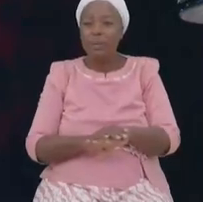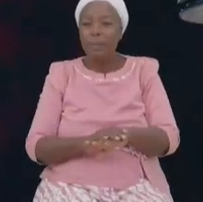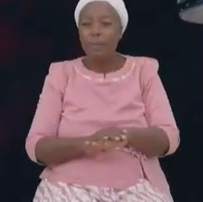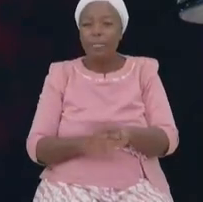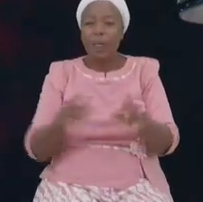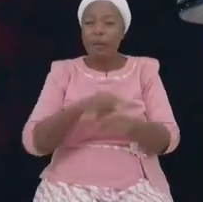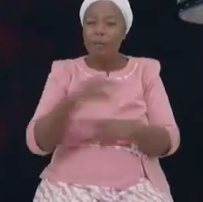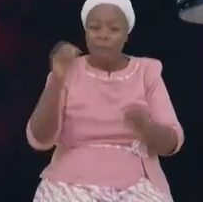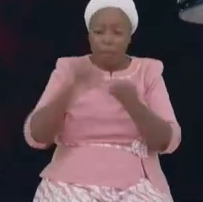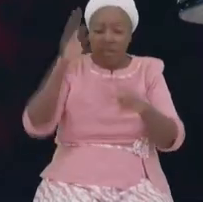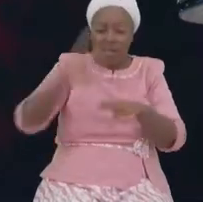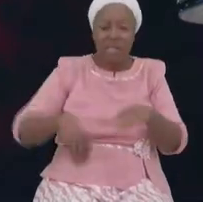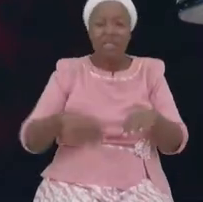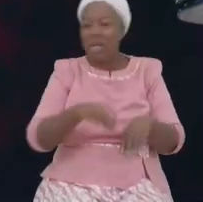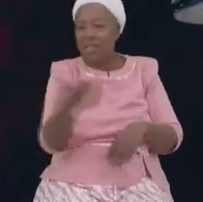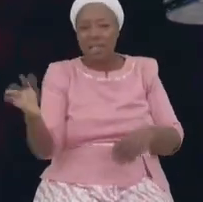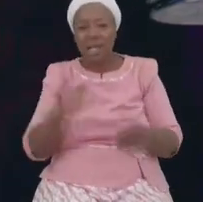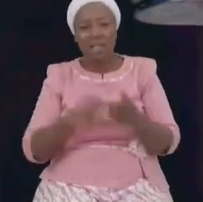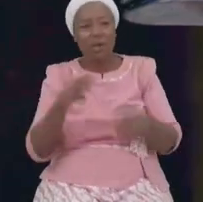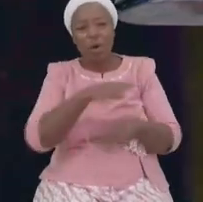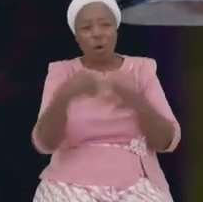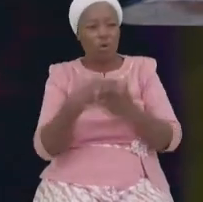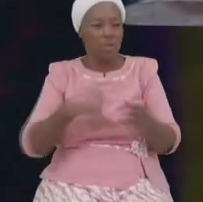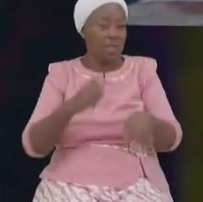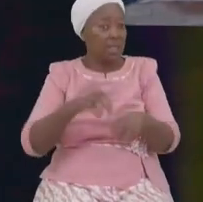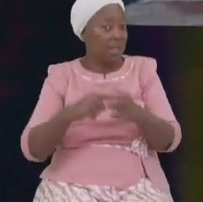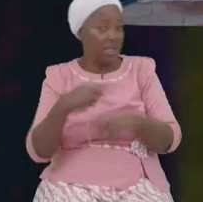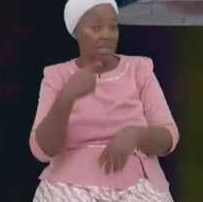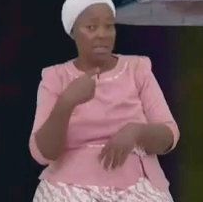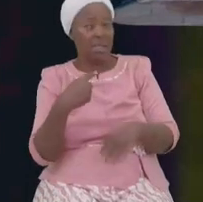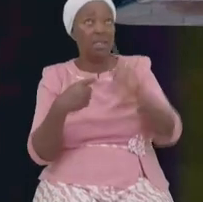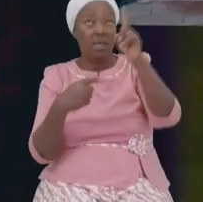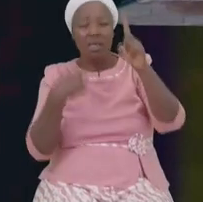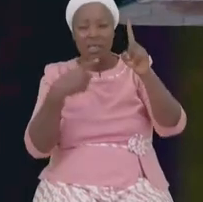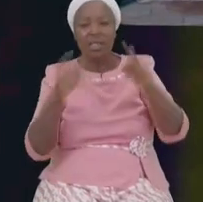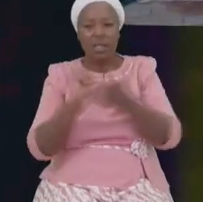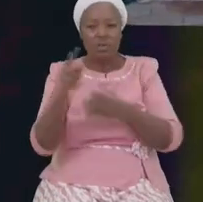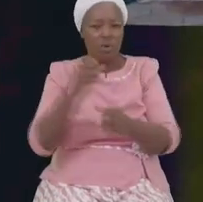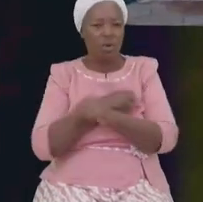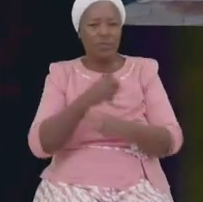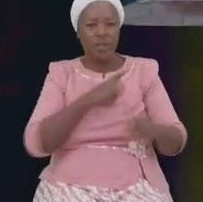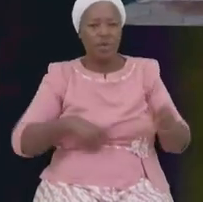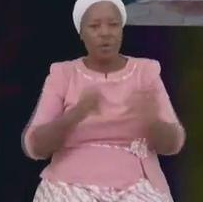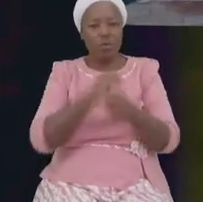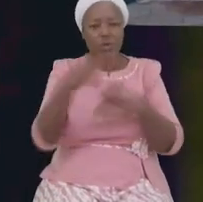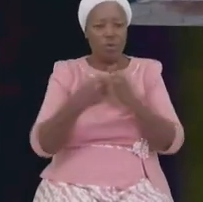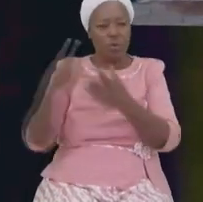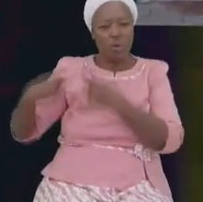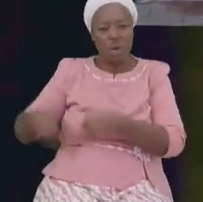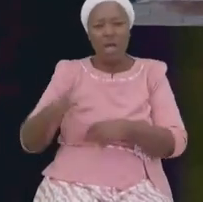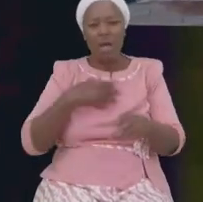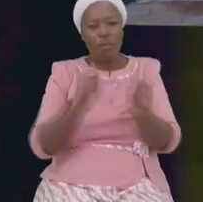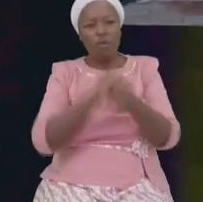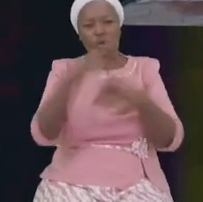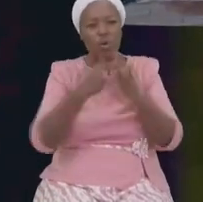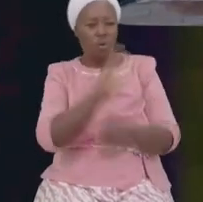à tout moment. Alors il dit, vous aimerez l'Éternel, votre Dieu, de tout votre cœur et de toute votre